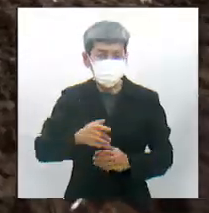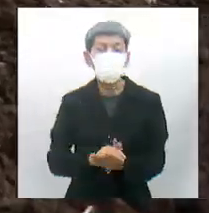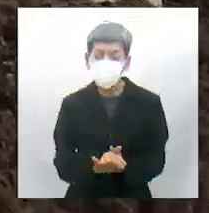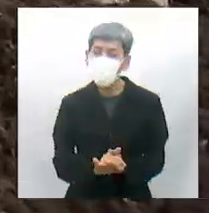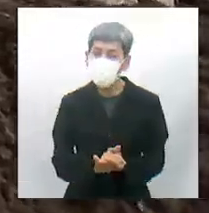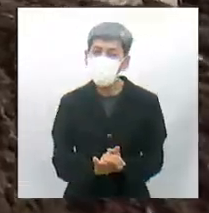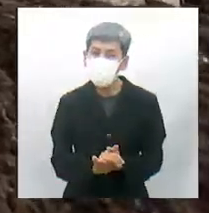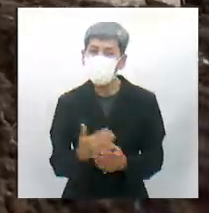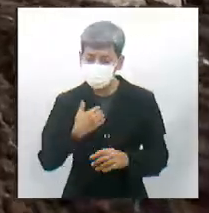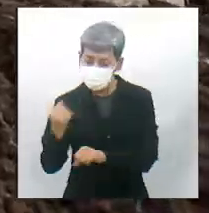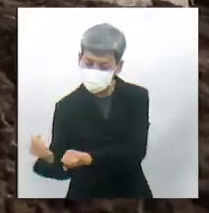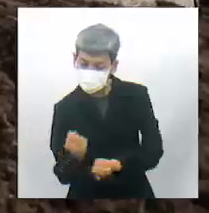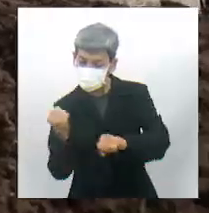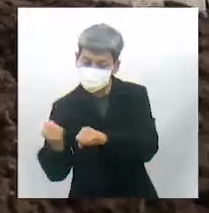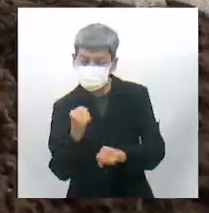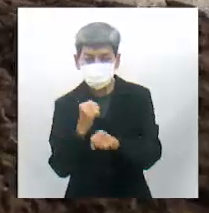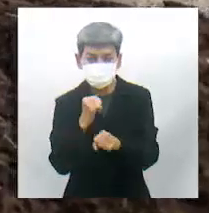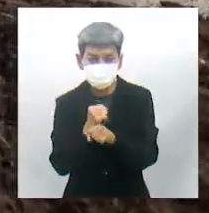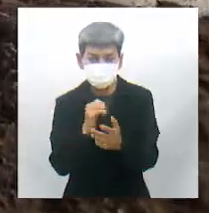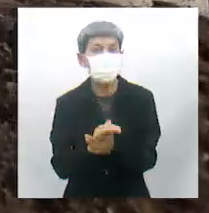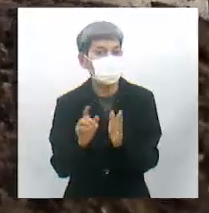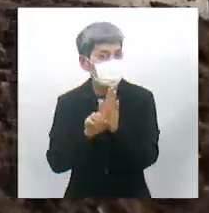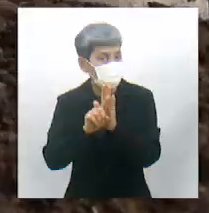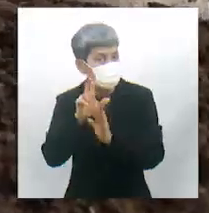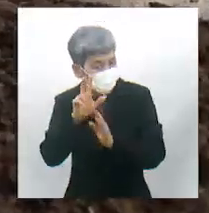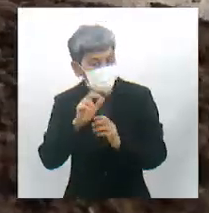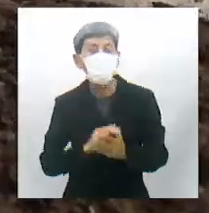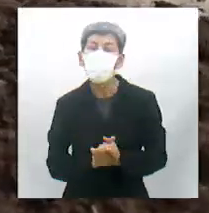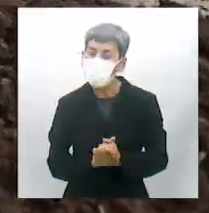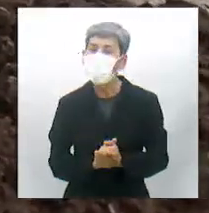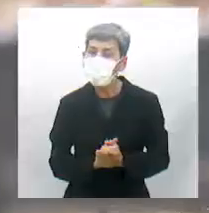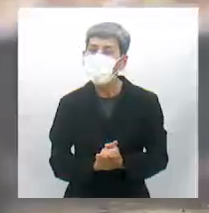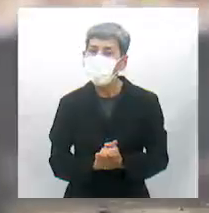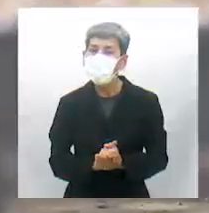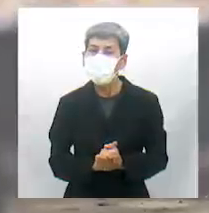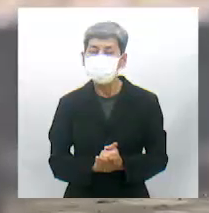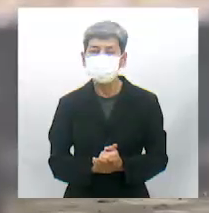ต้องมีพลิกดิน2 3ครั้งกว ่ าจะเริ่มปลูกได้จริงใช่มั้ย ครับ